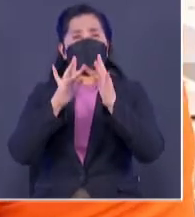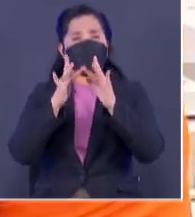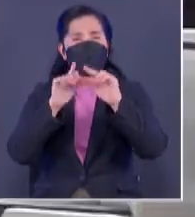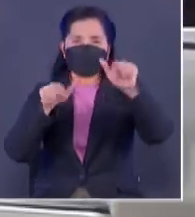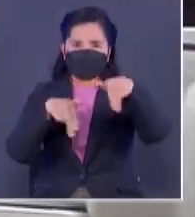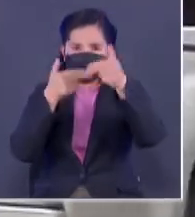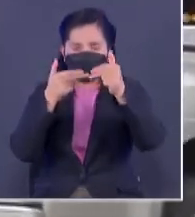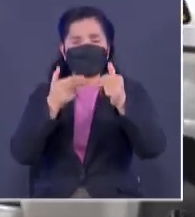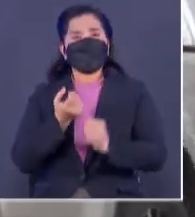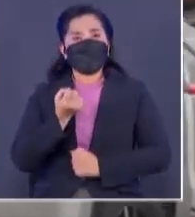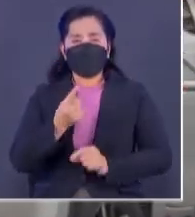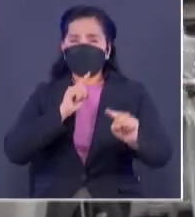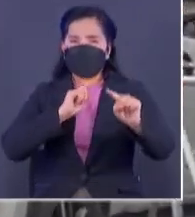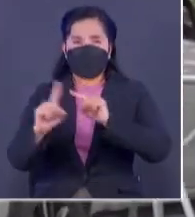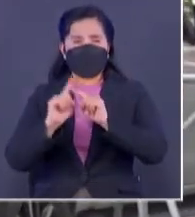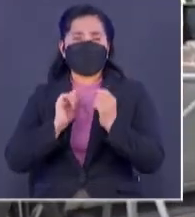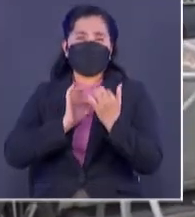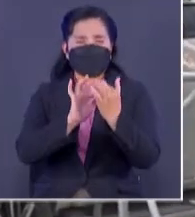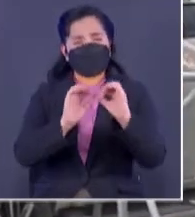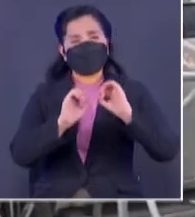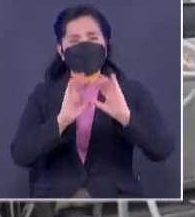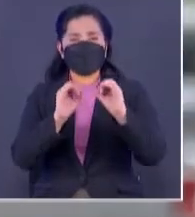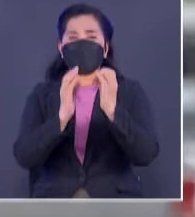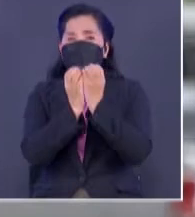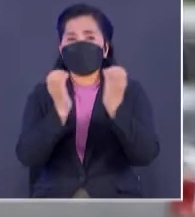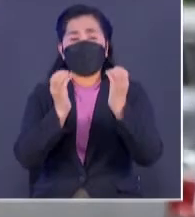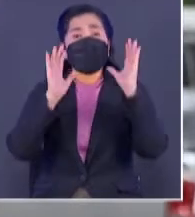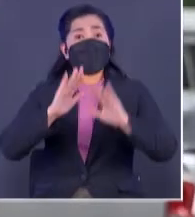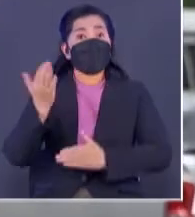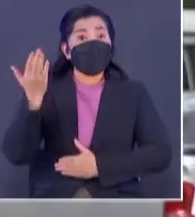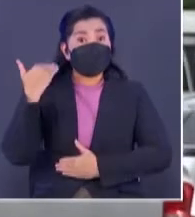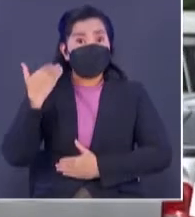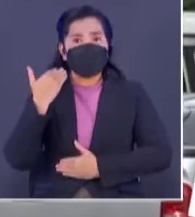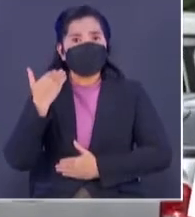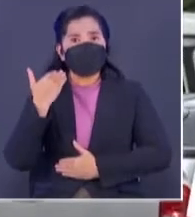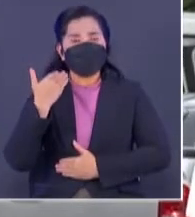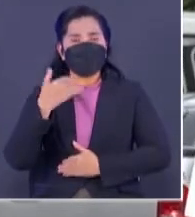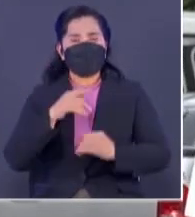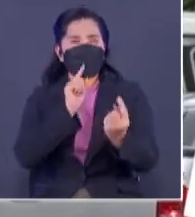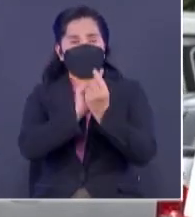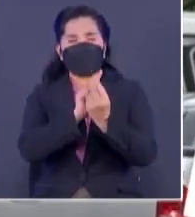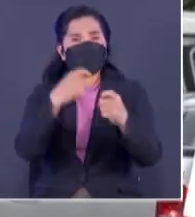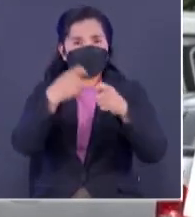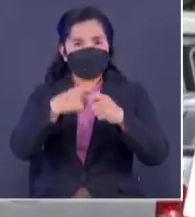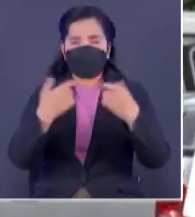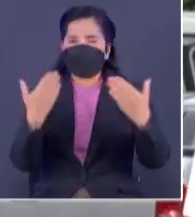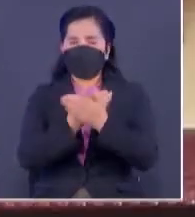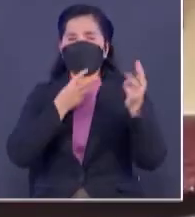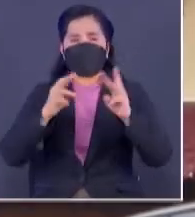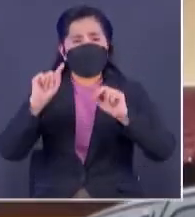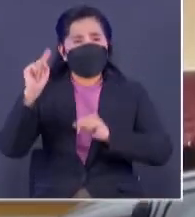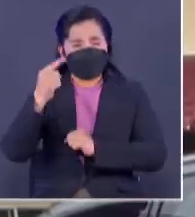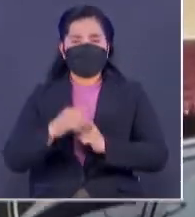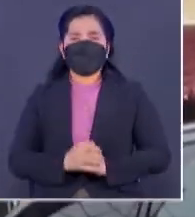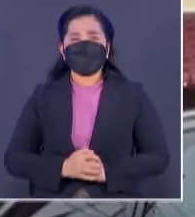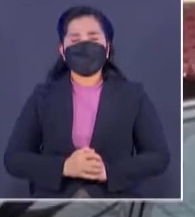ไลน์กันมากขึ้นนะฮะการตอบโต้การเทศนาในรูปแบบเดิมก็อาจจะเปลี่ยนไปโดยการนิมนต์ทั้งสองท่านเข้าให้